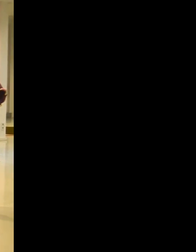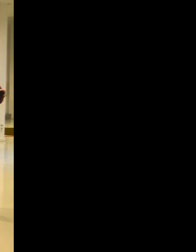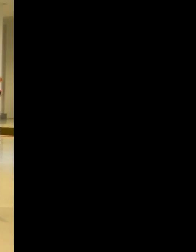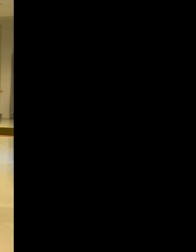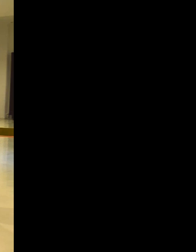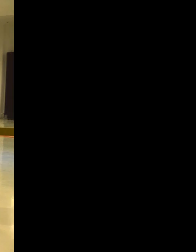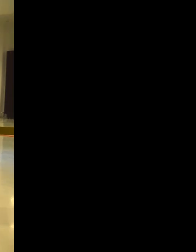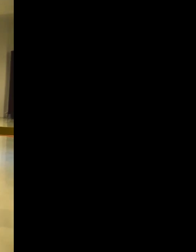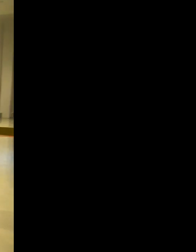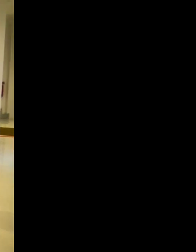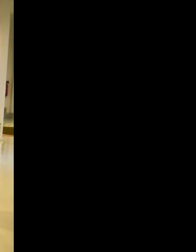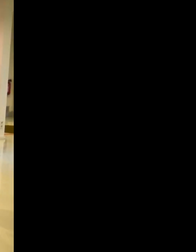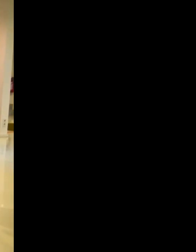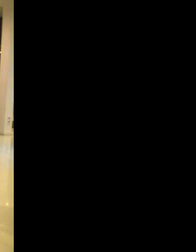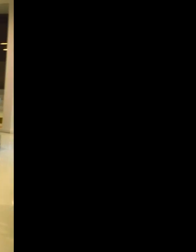forever.